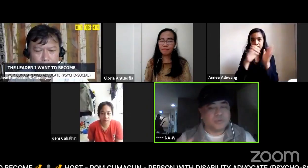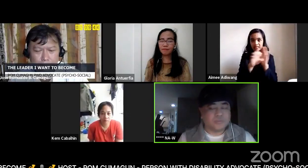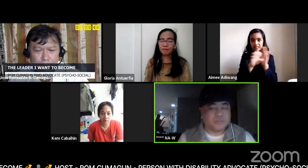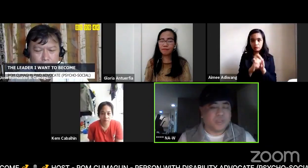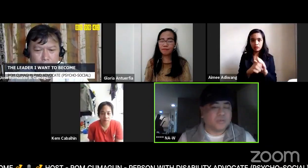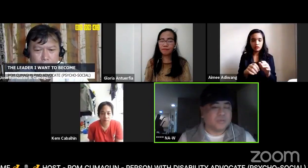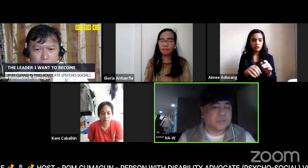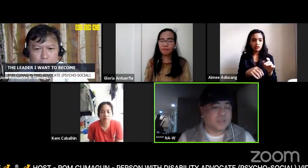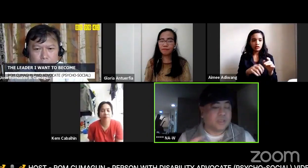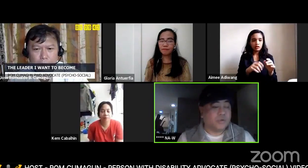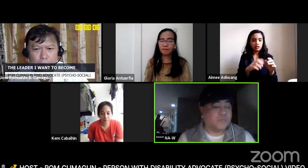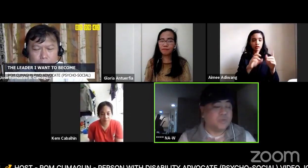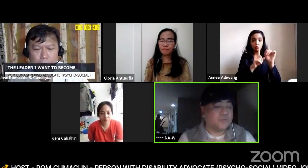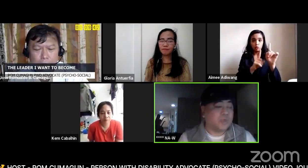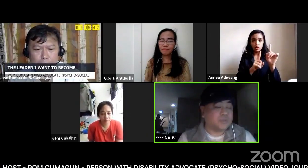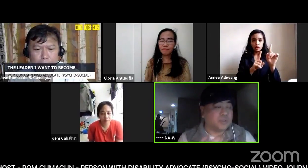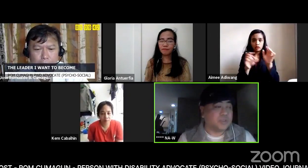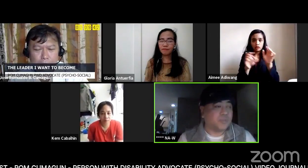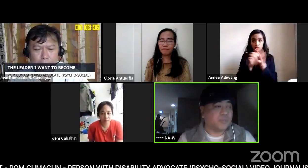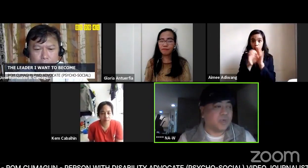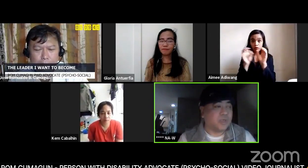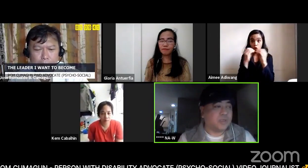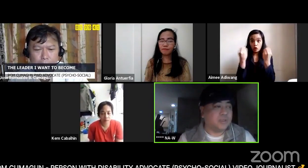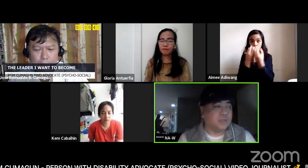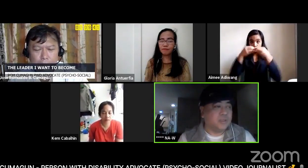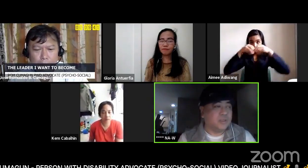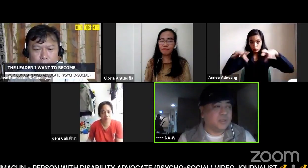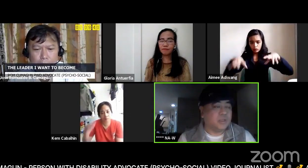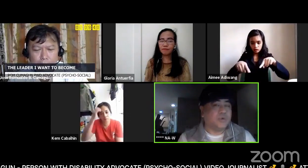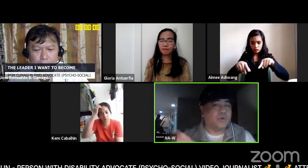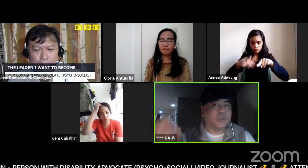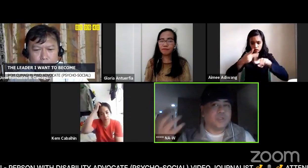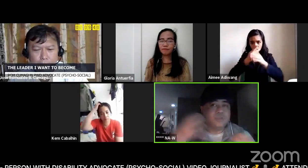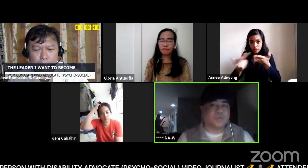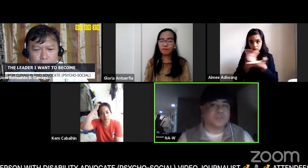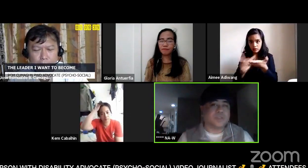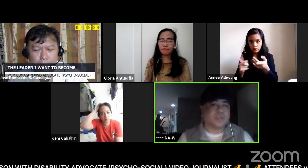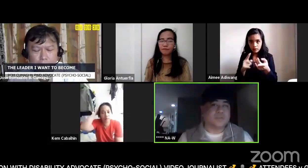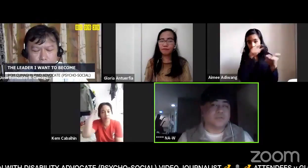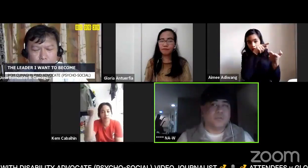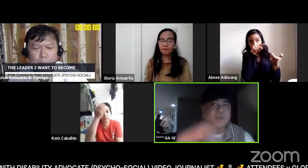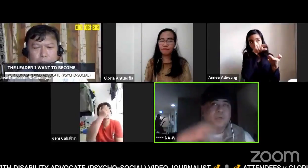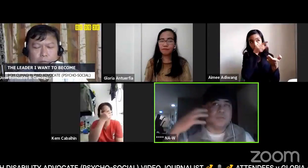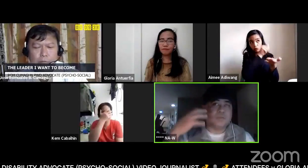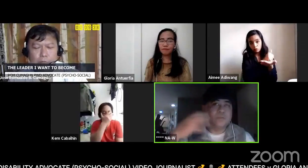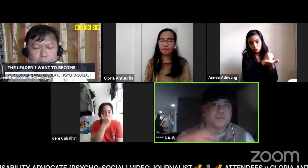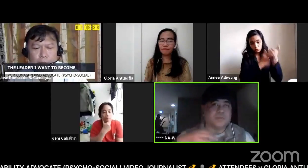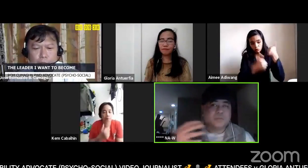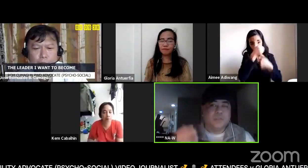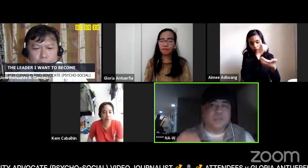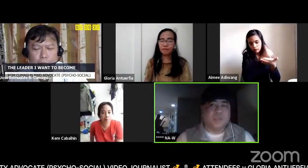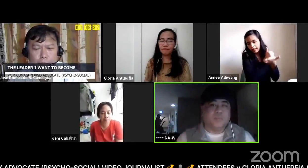pilayan, merong nagte-take over ng function niya temporarily, and all the resources, yung ibang